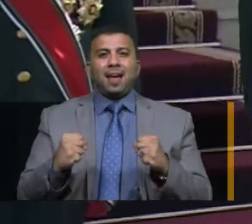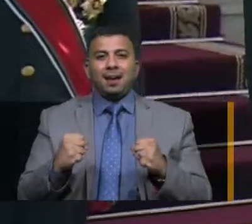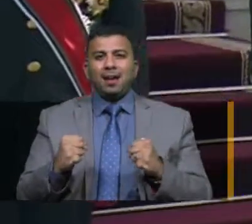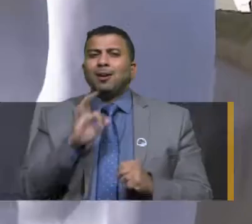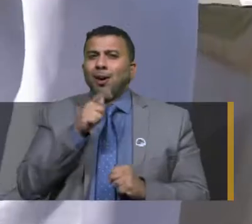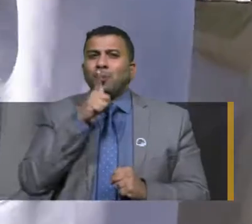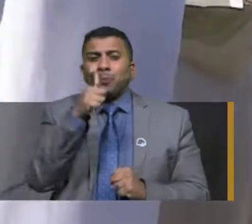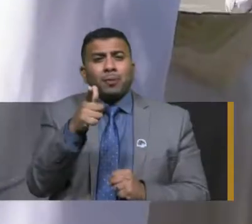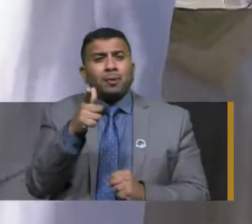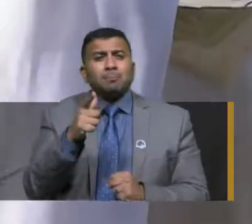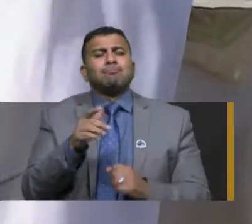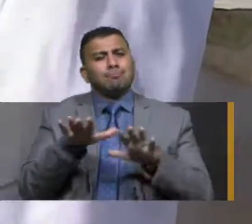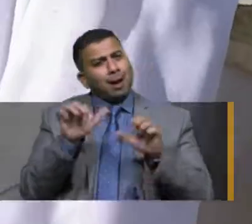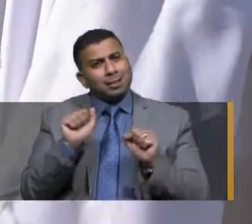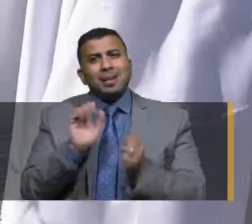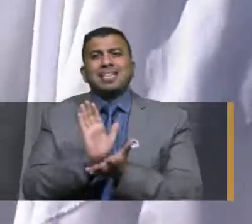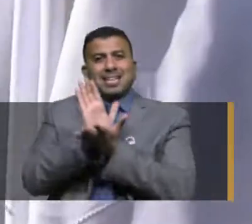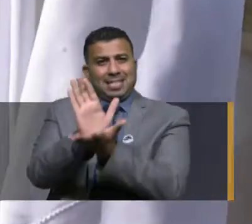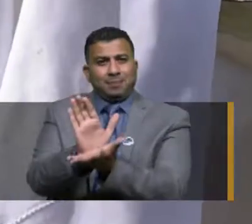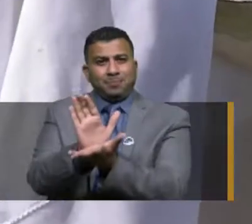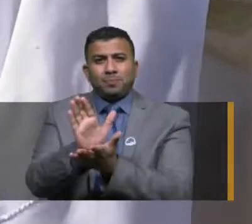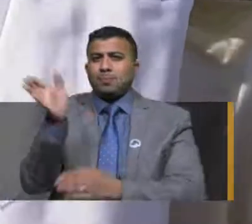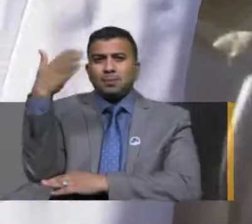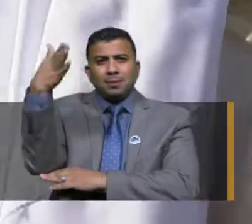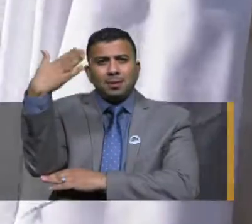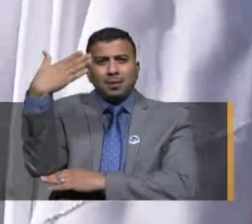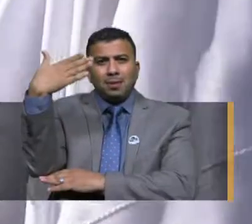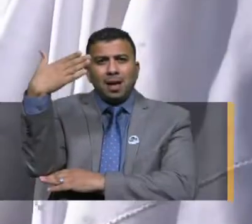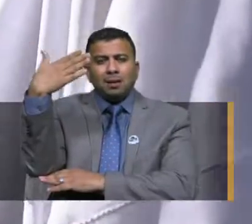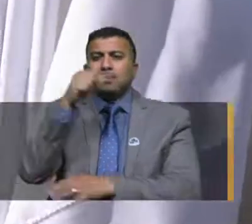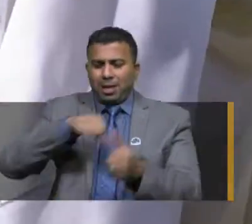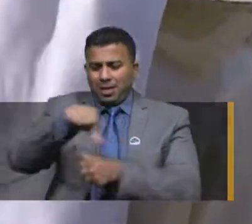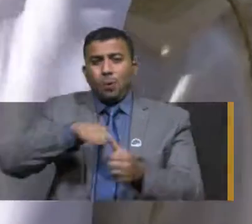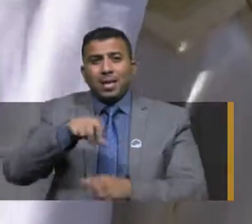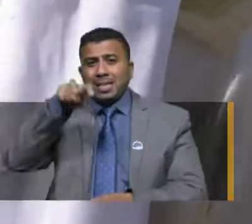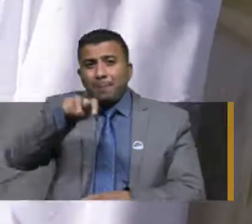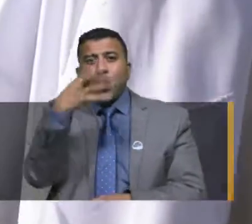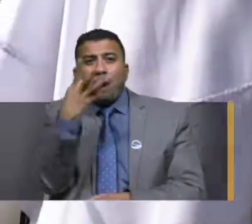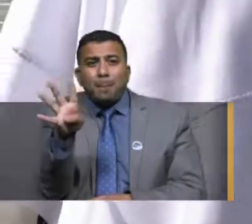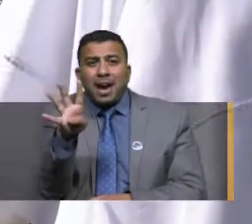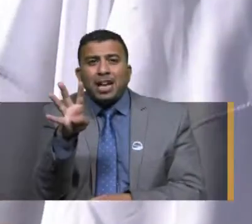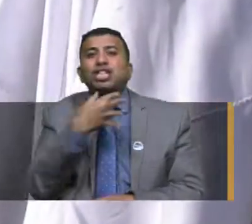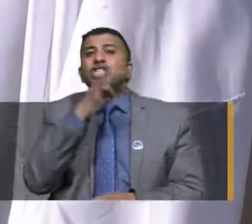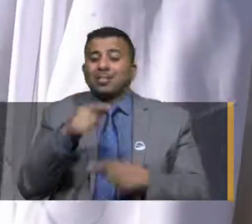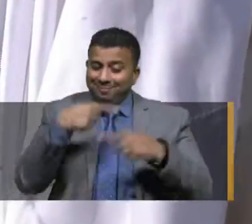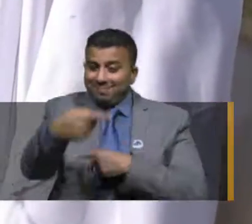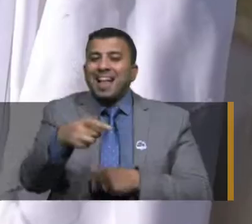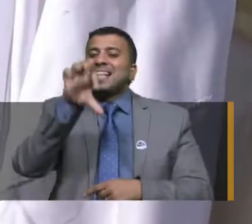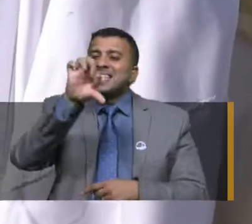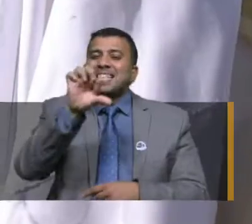الباسلة. وبعد ذلك تم تسليم وتسلم العلم من الدورة 48 إلى